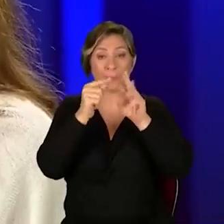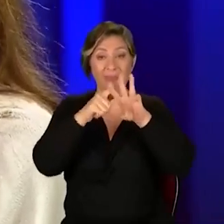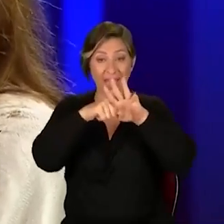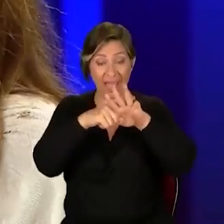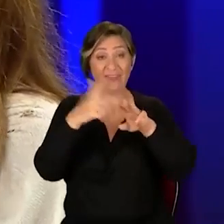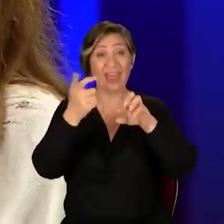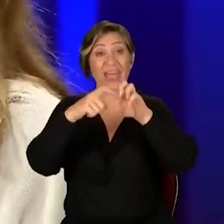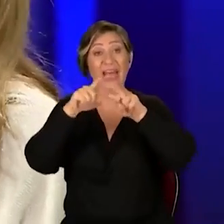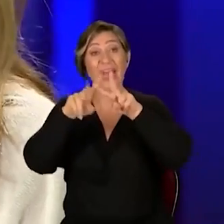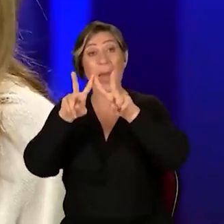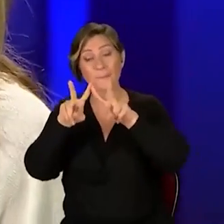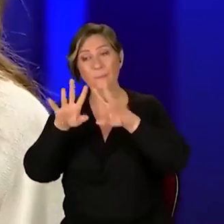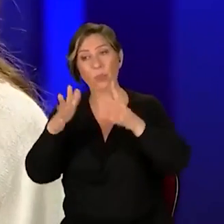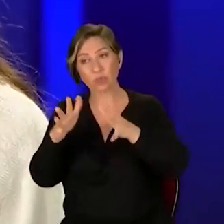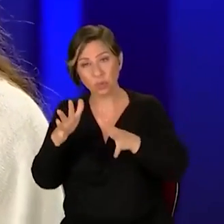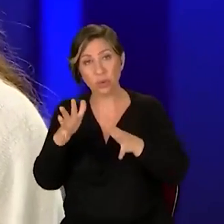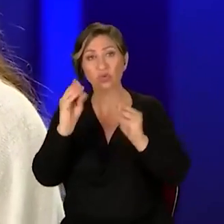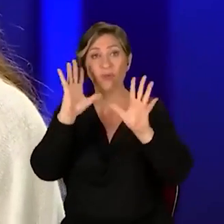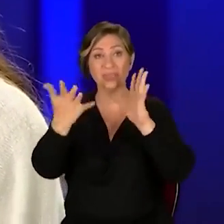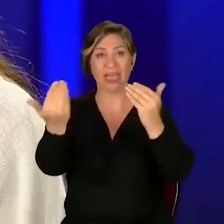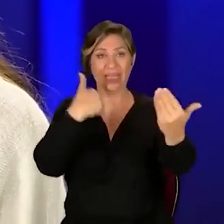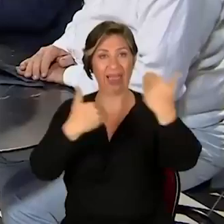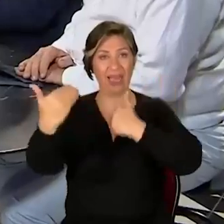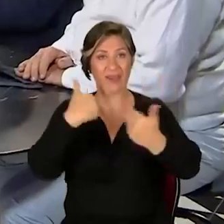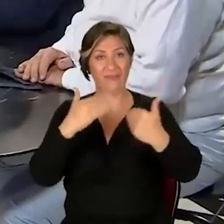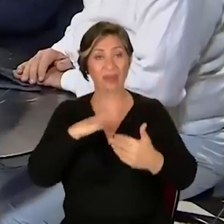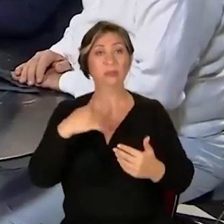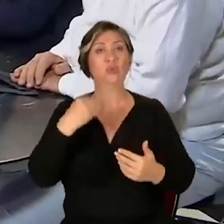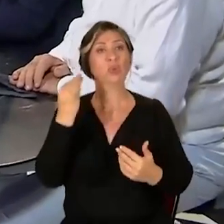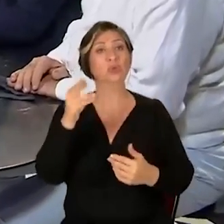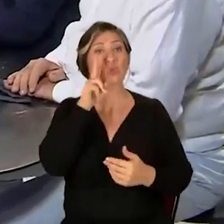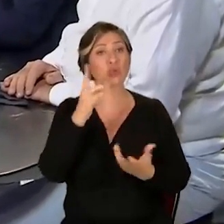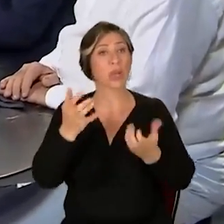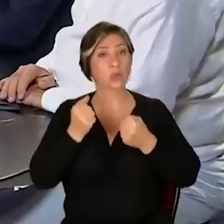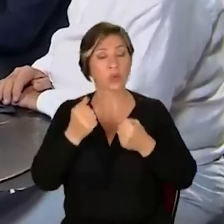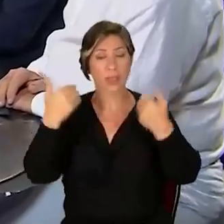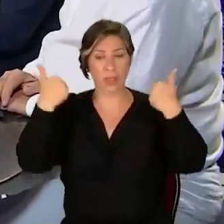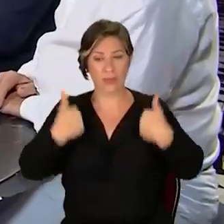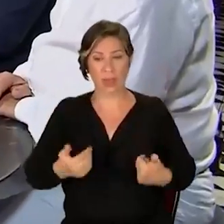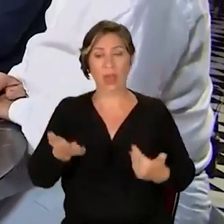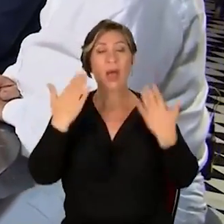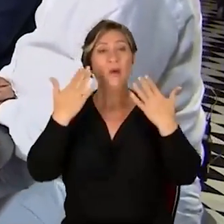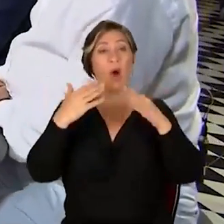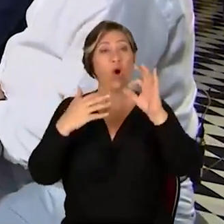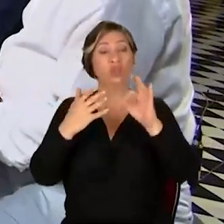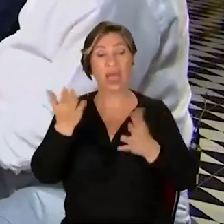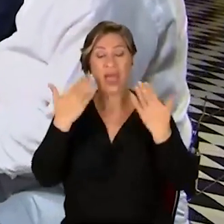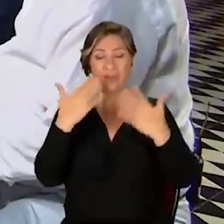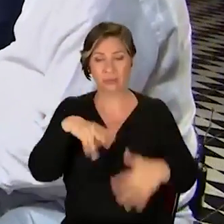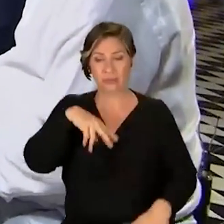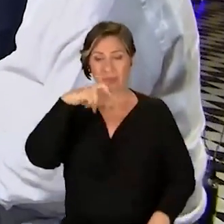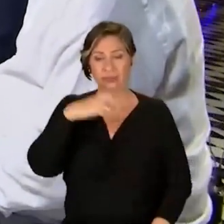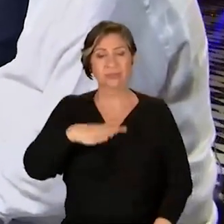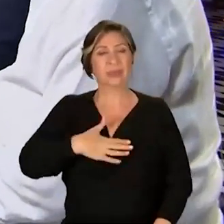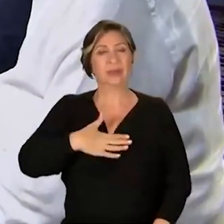REM sendromu bozukluğuyla çok gelen var ve biz çok iyi sonuçlar alıyoruz. Çünkü bedende oksijen oranı arttığı zaman,